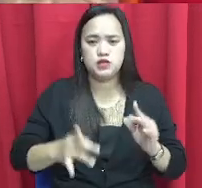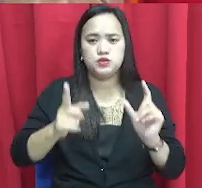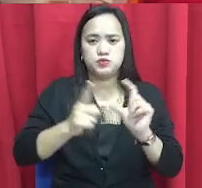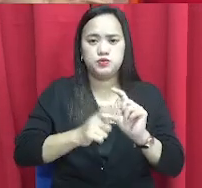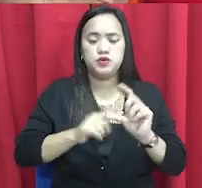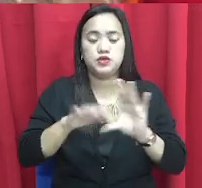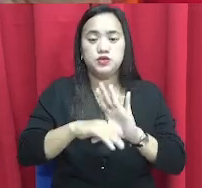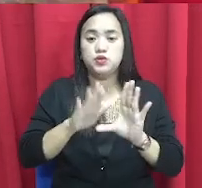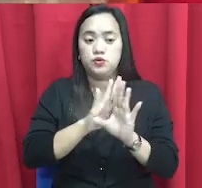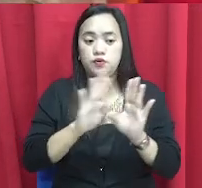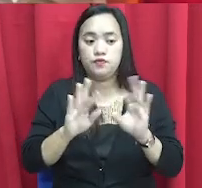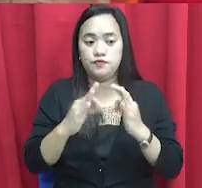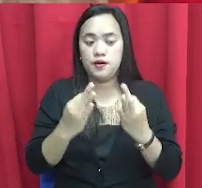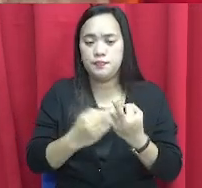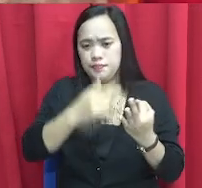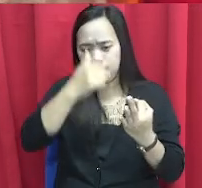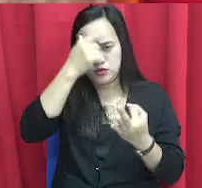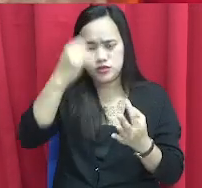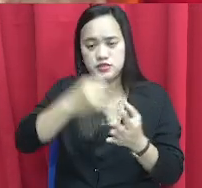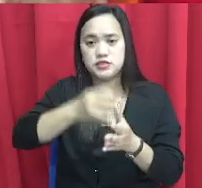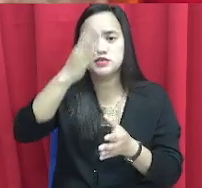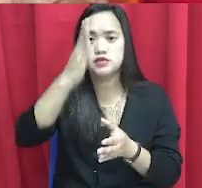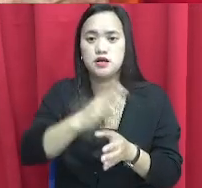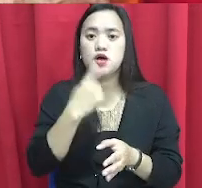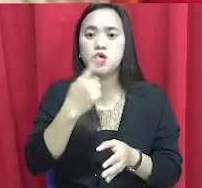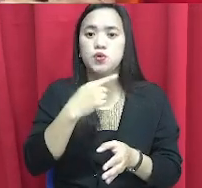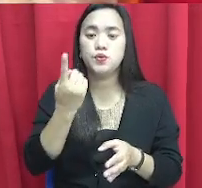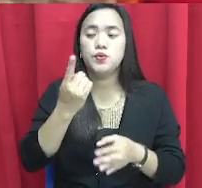sabi ko nga kanina Ang Diyos ang nag-establisar